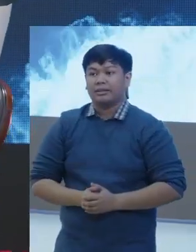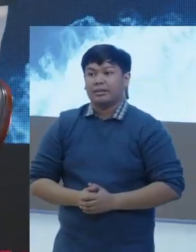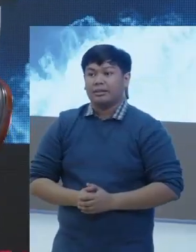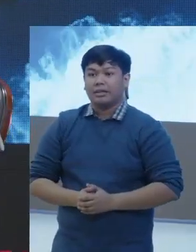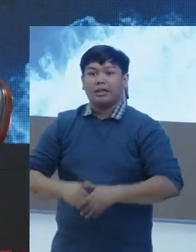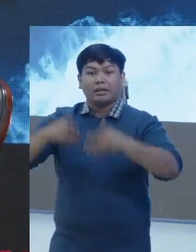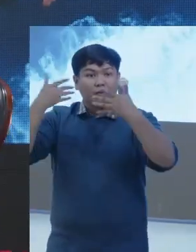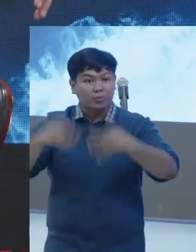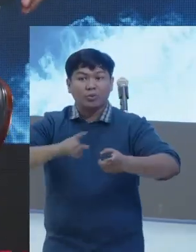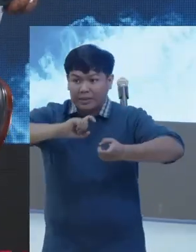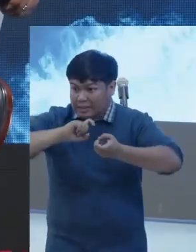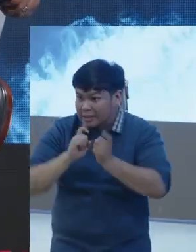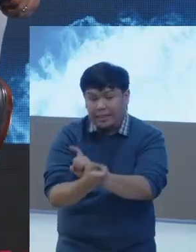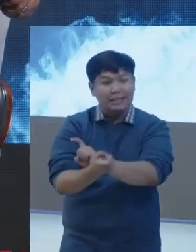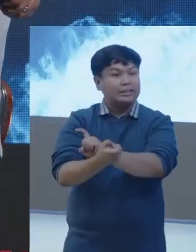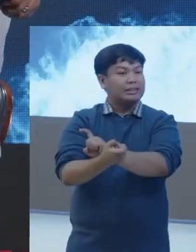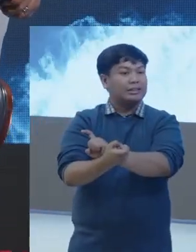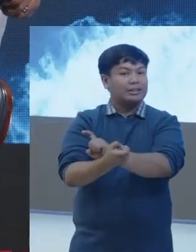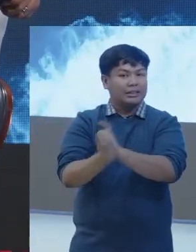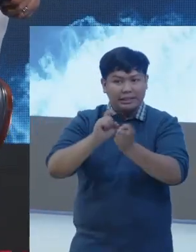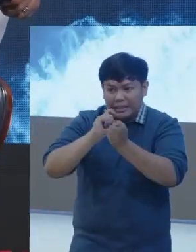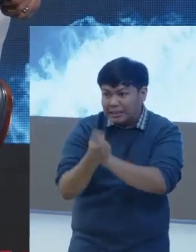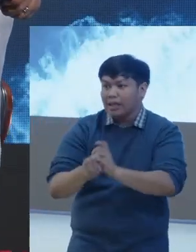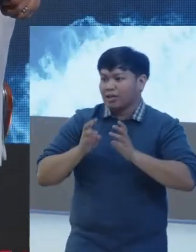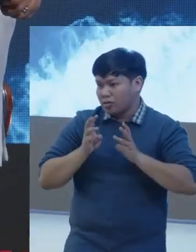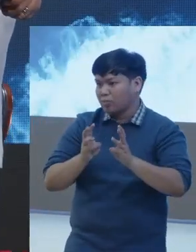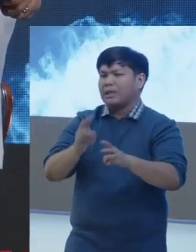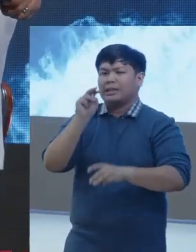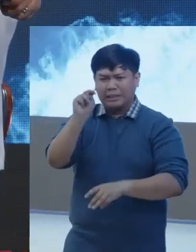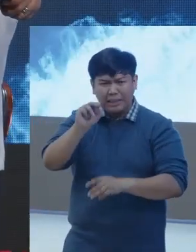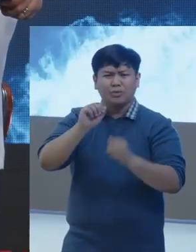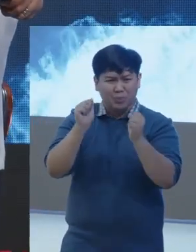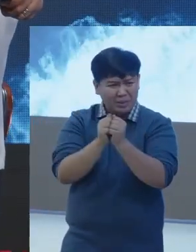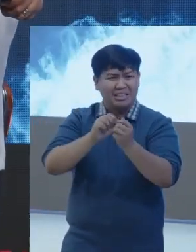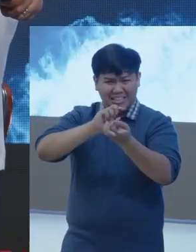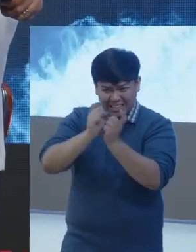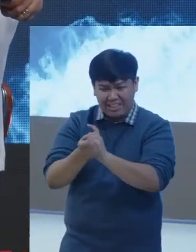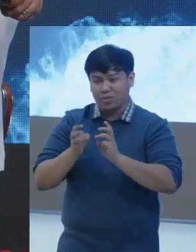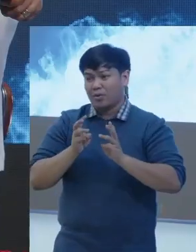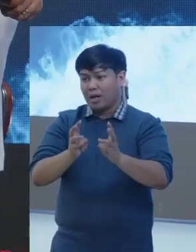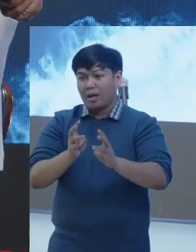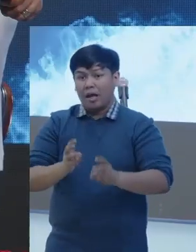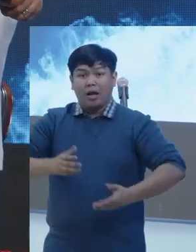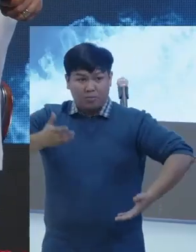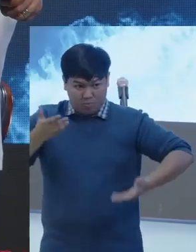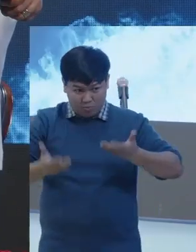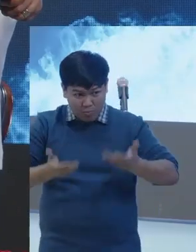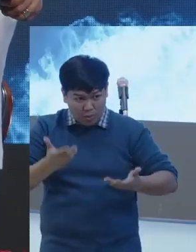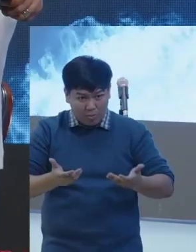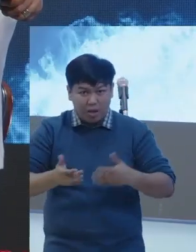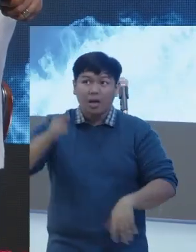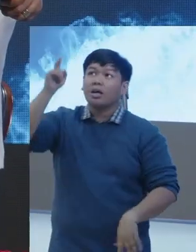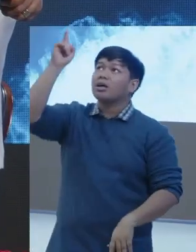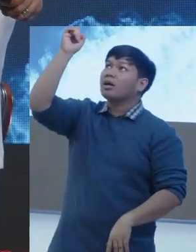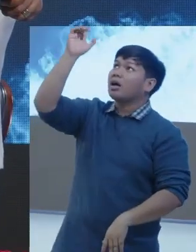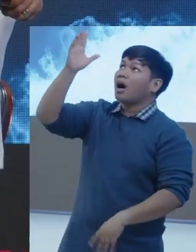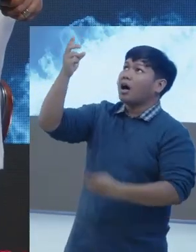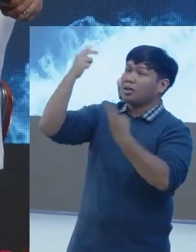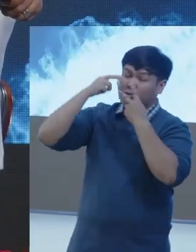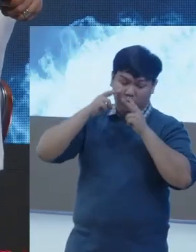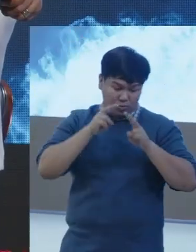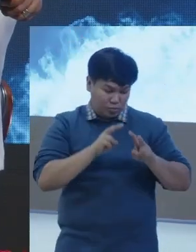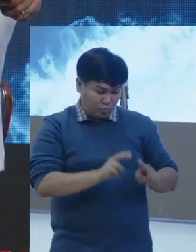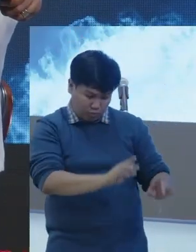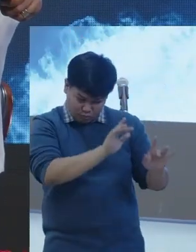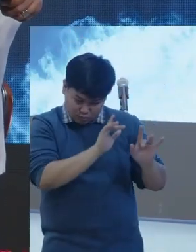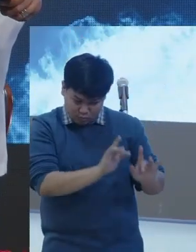ay magbago ng ating buhay. Who knows? God may turn and relent and turn